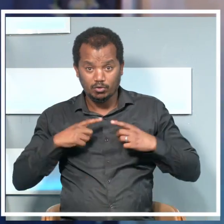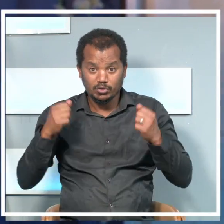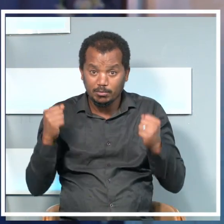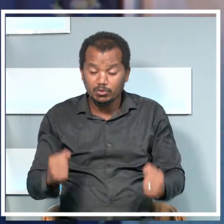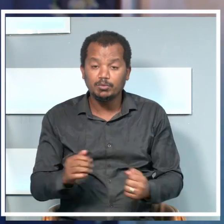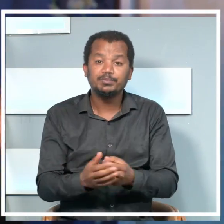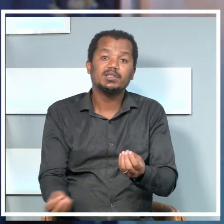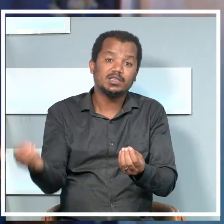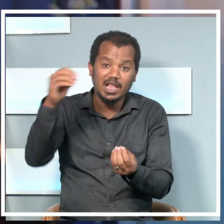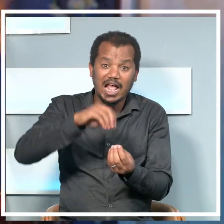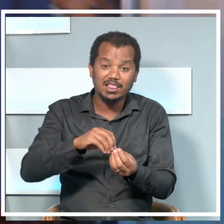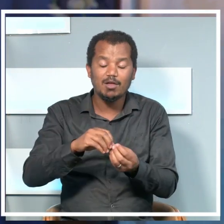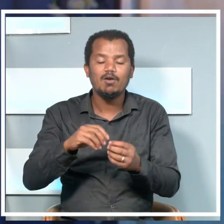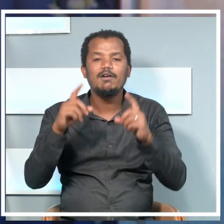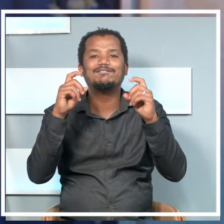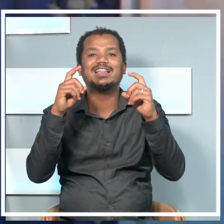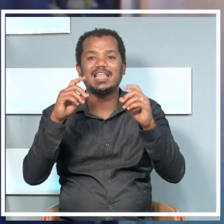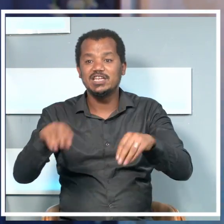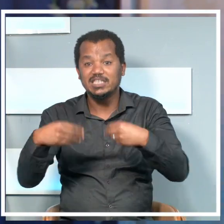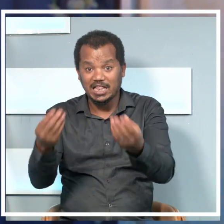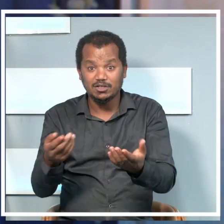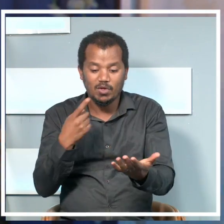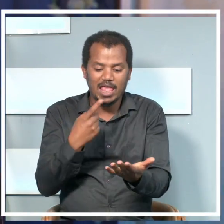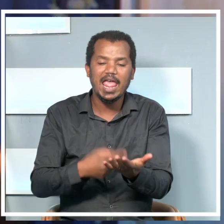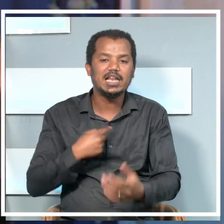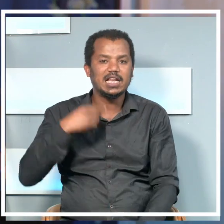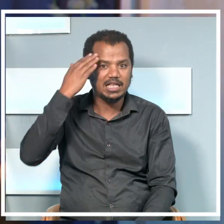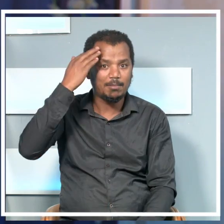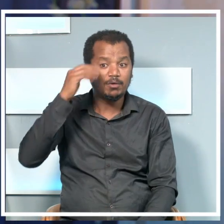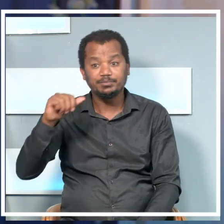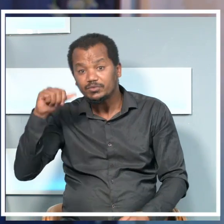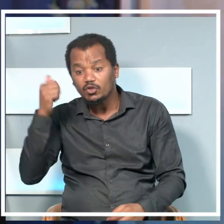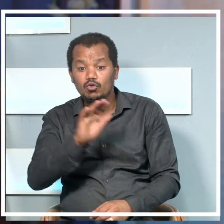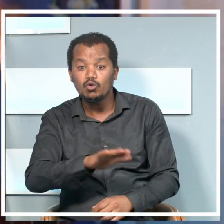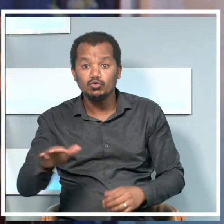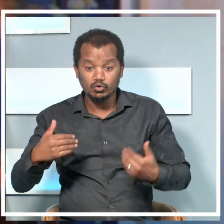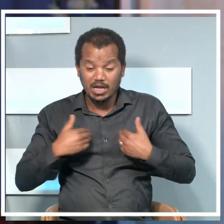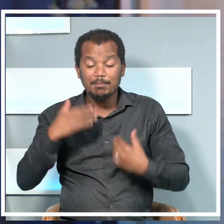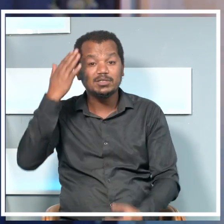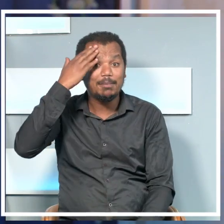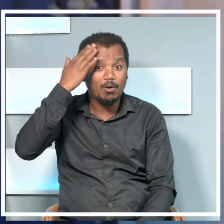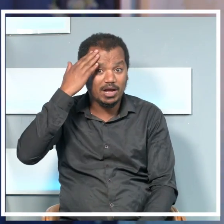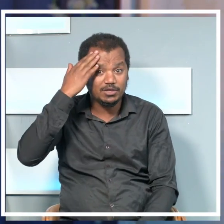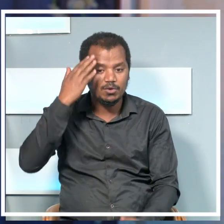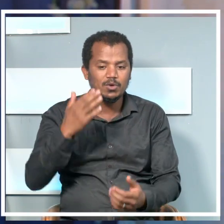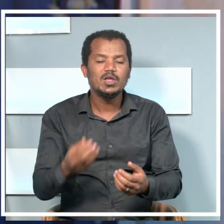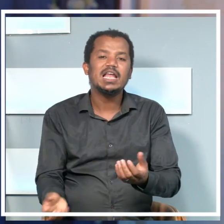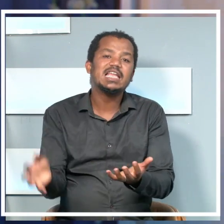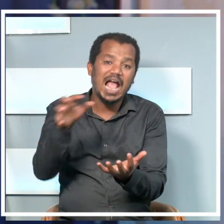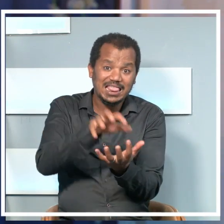ሊኖሩ ስለሚችሉ ተካተው ፈታኝ እንዲመደብላቸው ግን አትሊስት ይሄን ስለማቀው ሌሎች ልጆችም ስላሉ